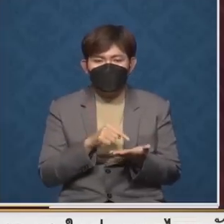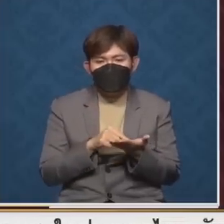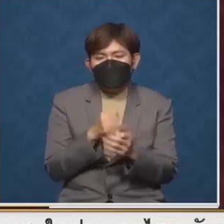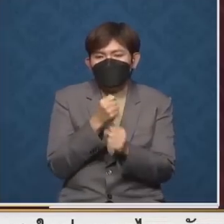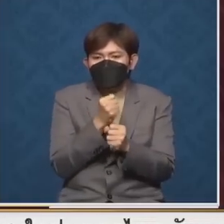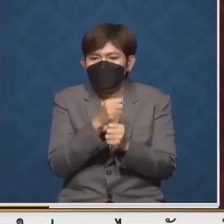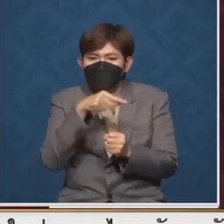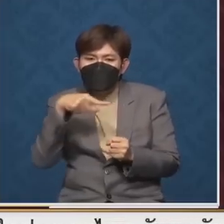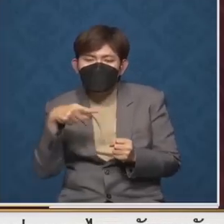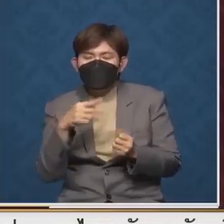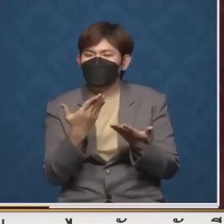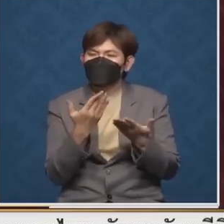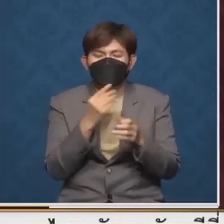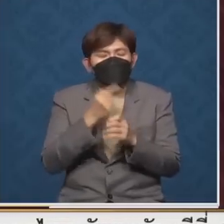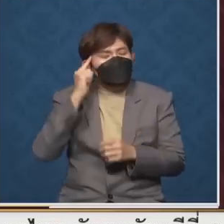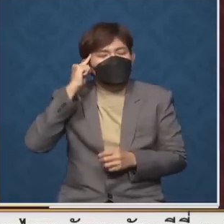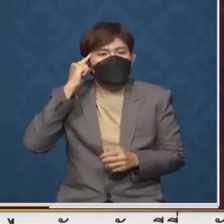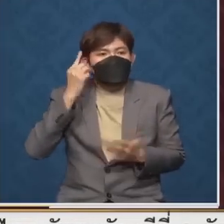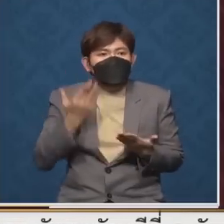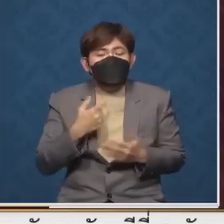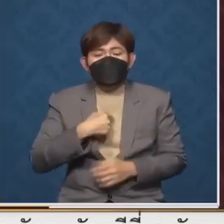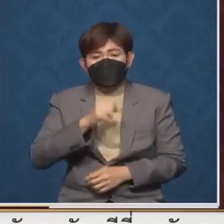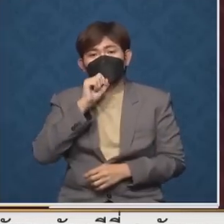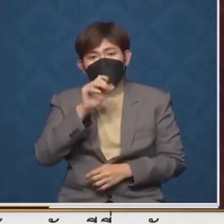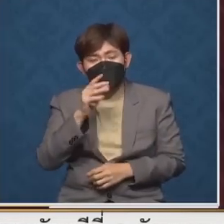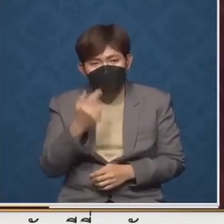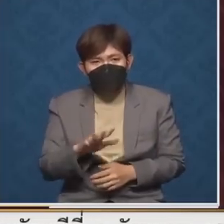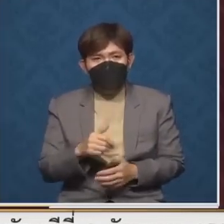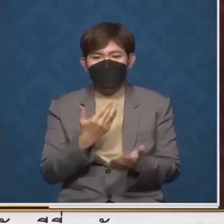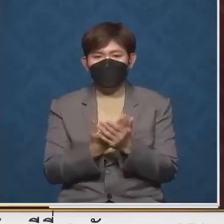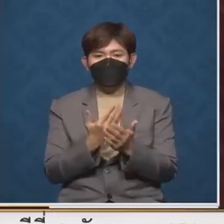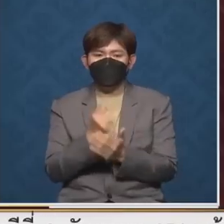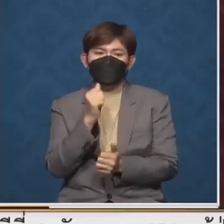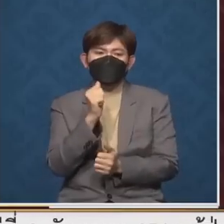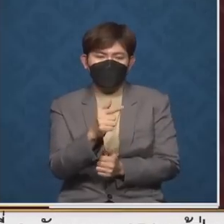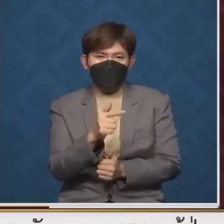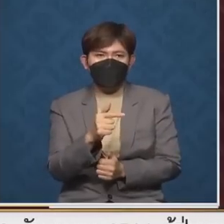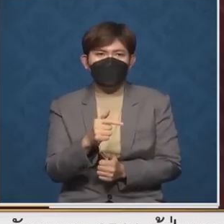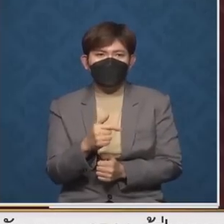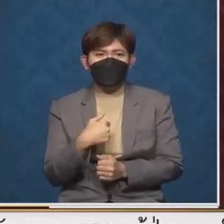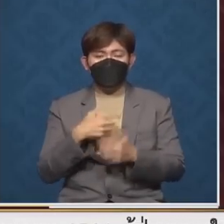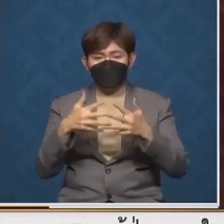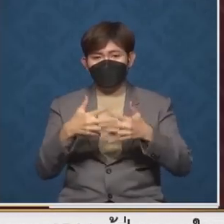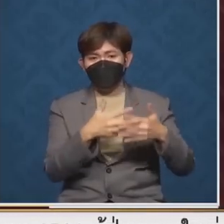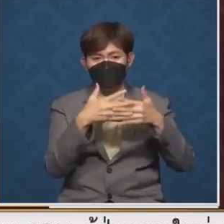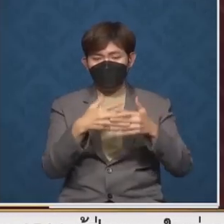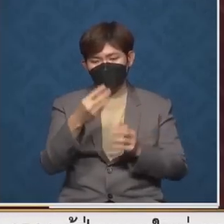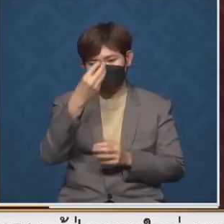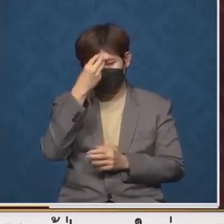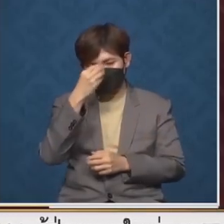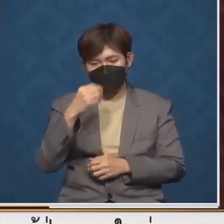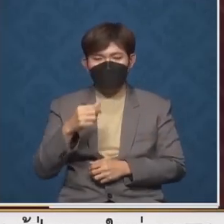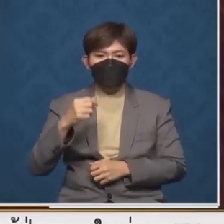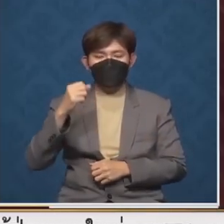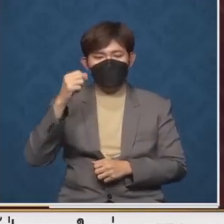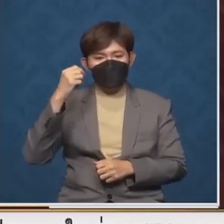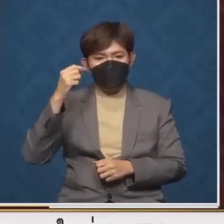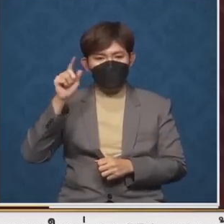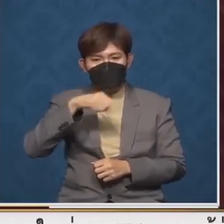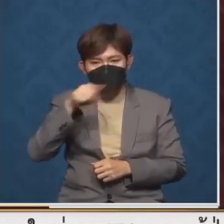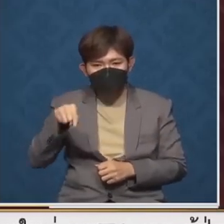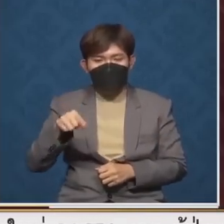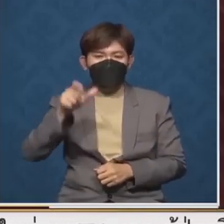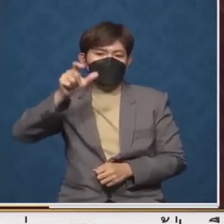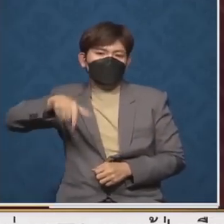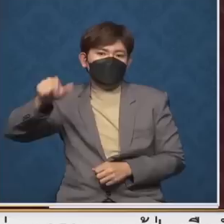อีก อะไรก็ไม่รู้ผมเคยบอกแล้วว่าจ่ายเงินชดเชยอเมริกา ญี่ปุ่ อักฤษ ฟรั่งเศษเขา